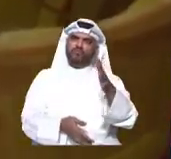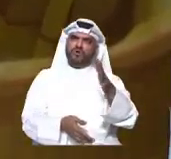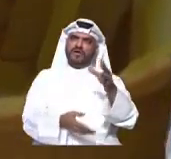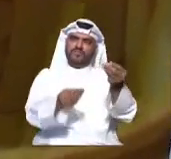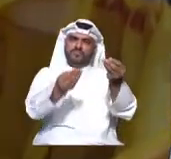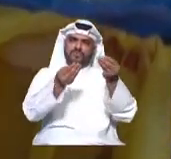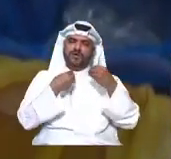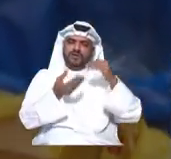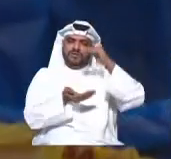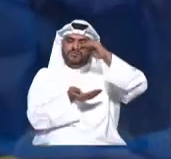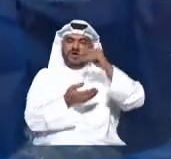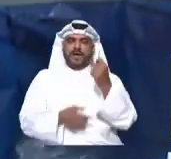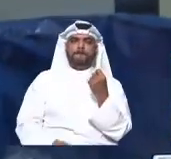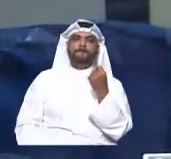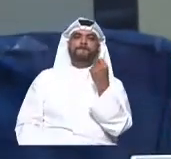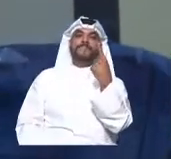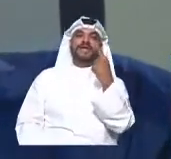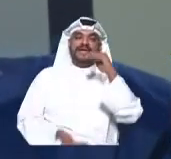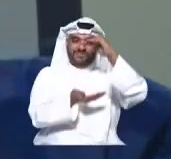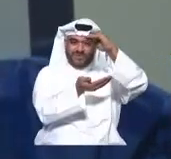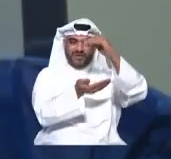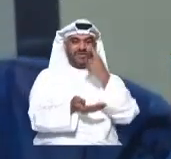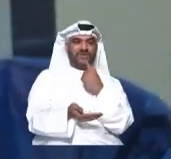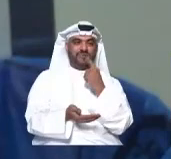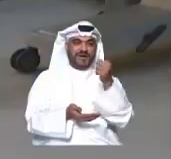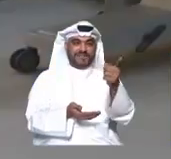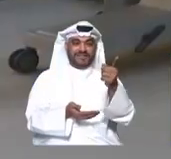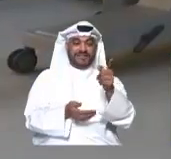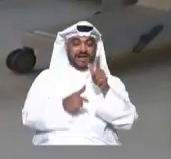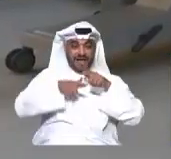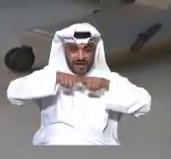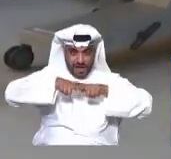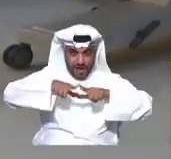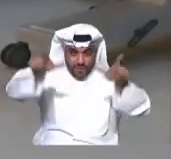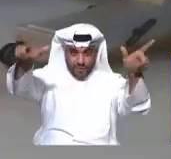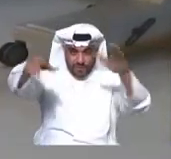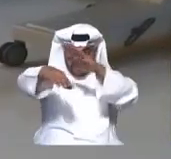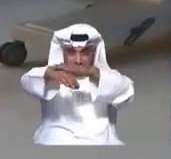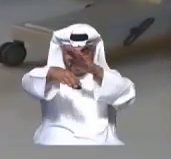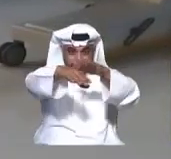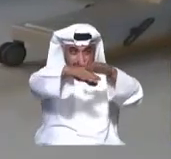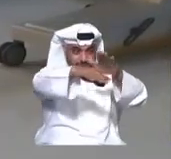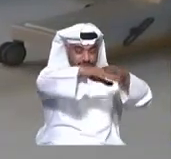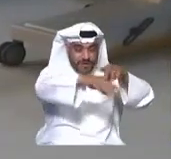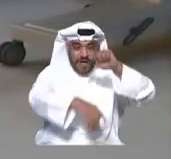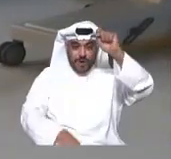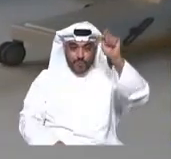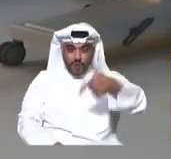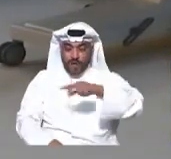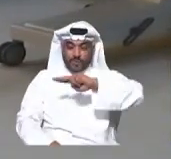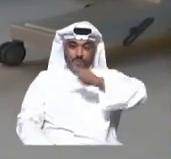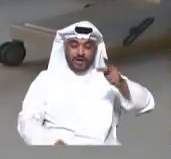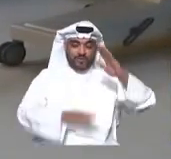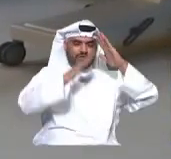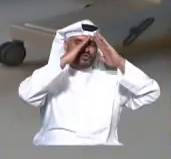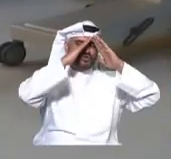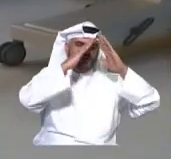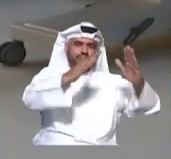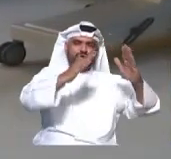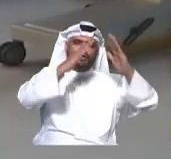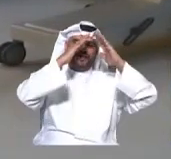بما يقارب 100 كيس. أنا طبعا من هذا المنبر أحب أدعو كل المواطنين وأشكرهم على